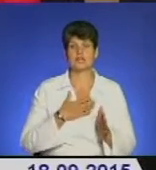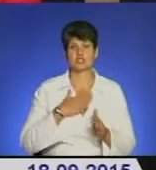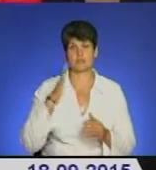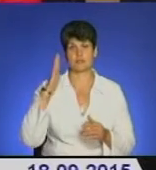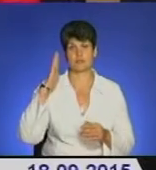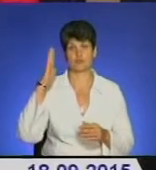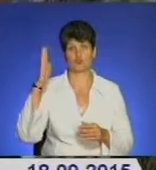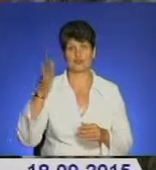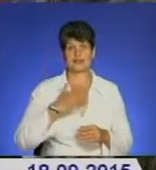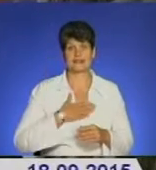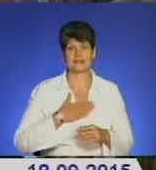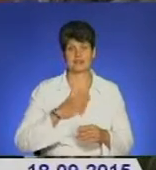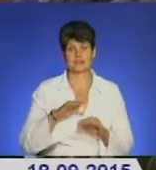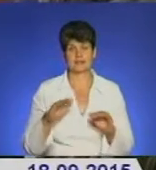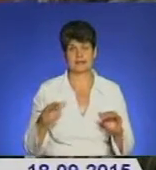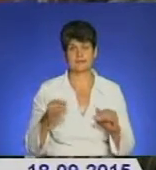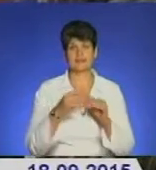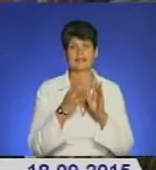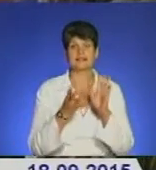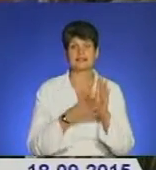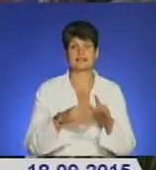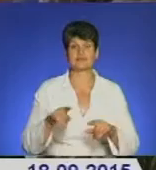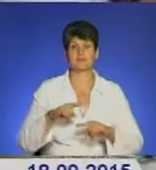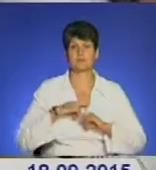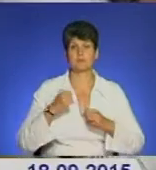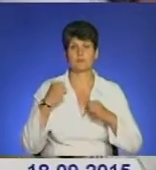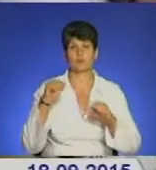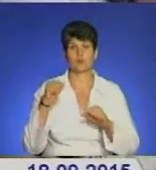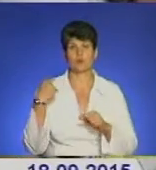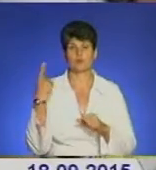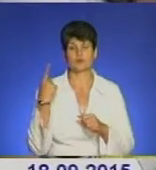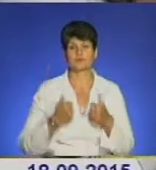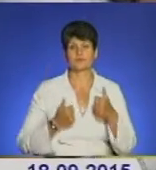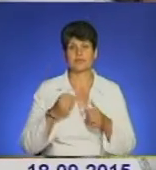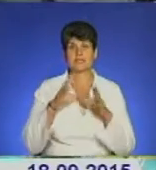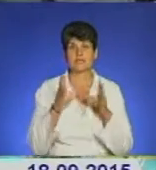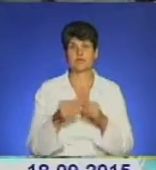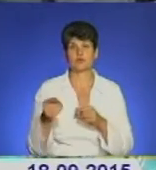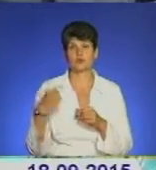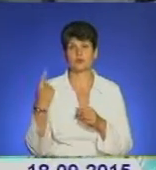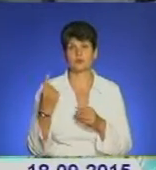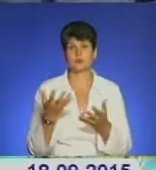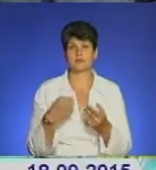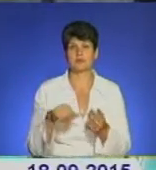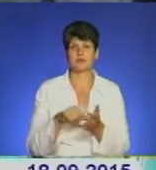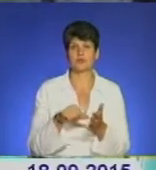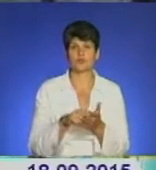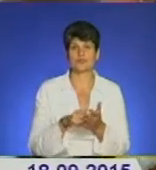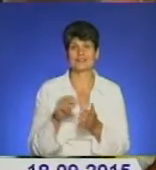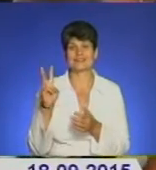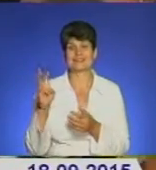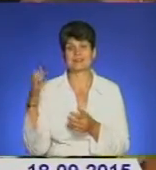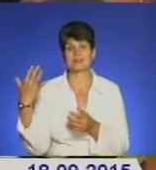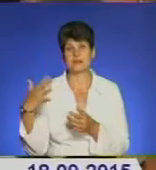на наших дітей. 19 фіналістів – переможці обласного туру. Загалом в Тернопільській області взяли участь в конкурсі